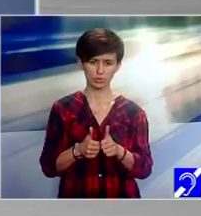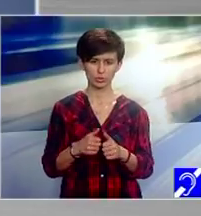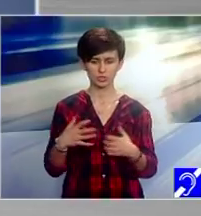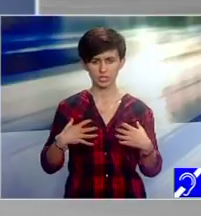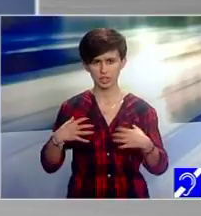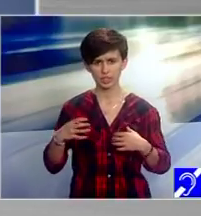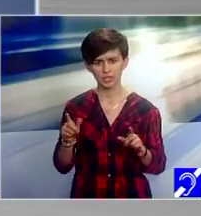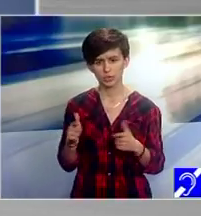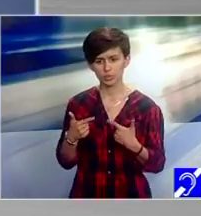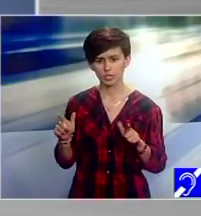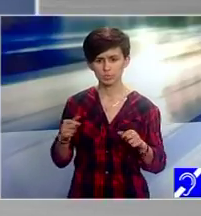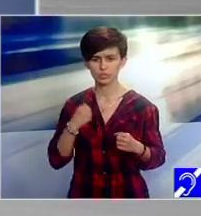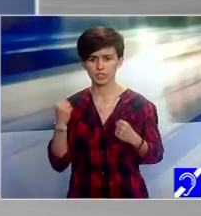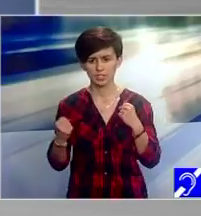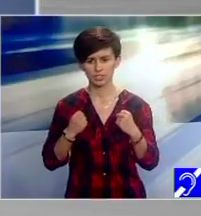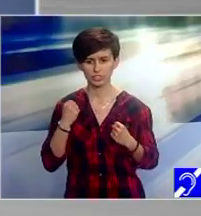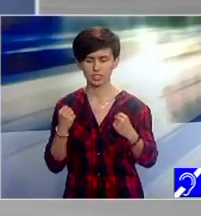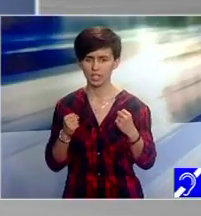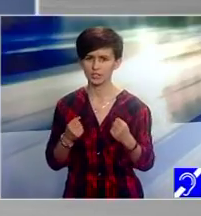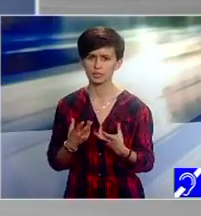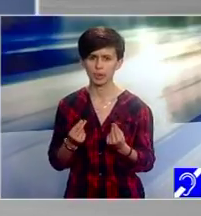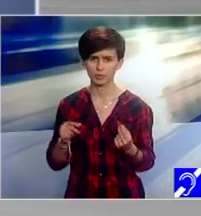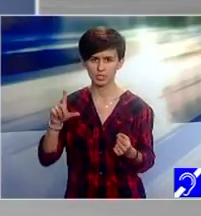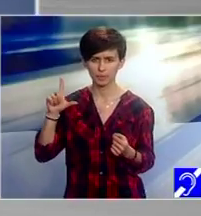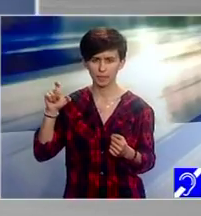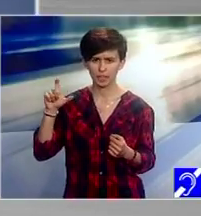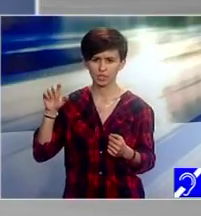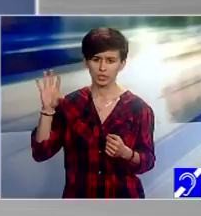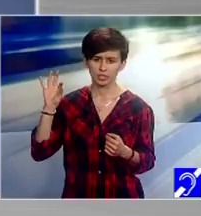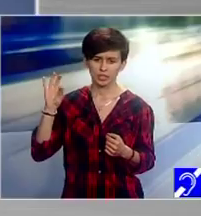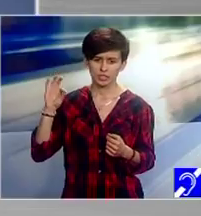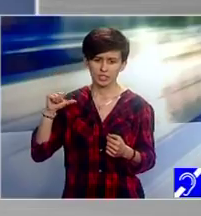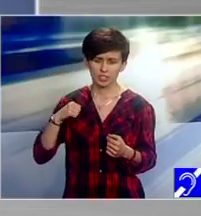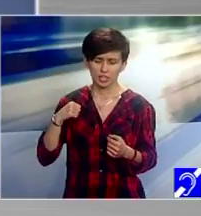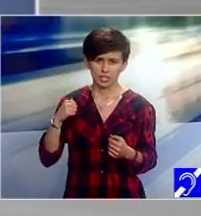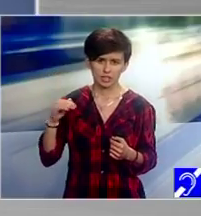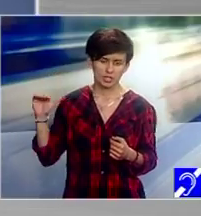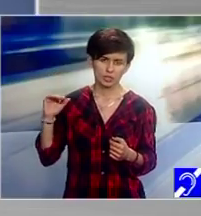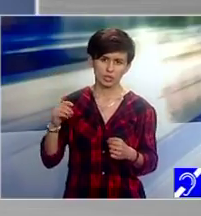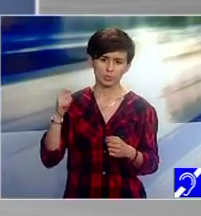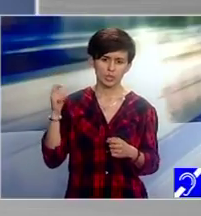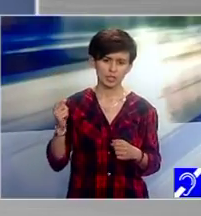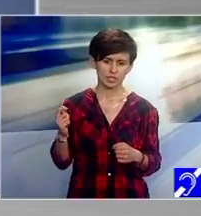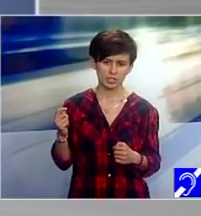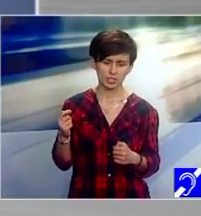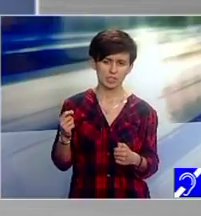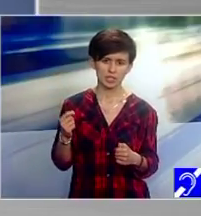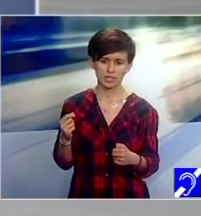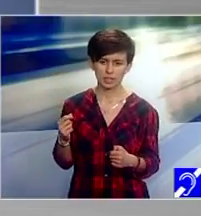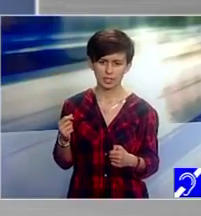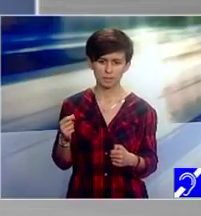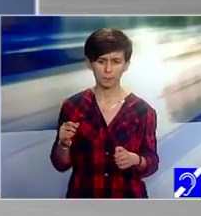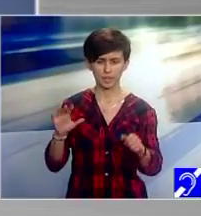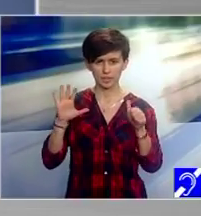teatru, muzică și dans. Peste 250 de copii, de tineri din țară, din